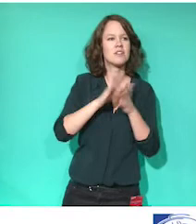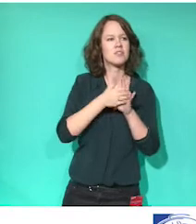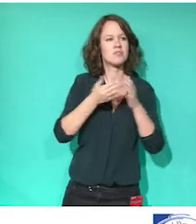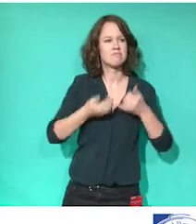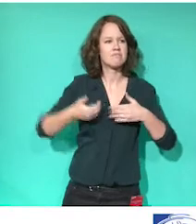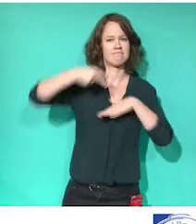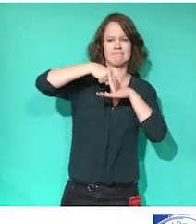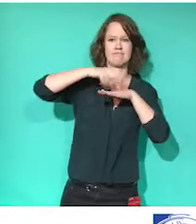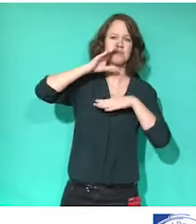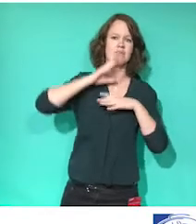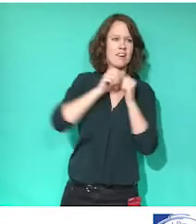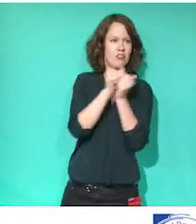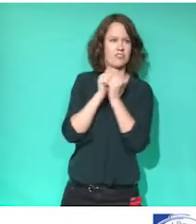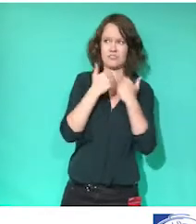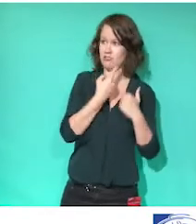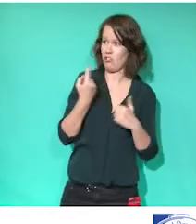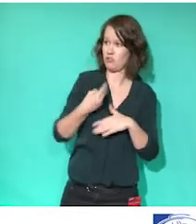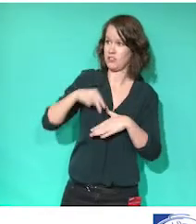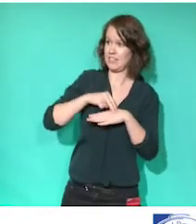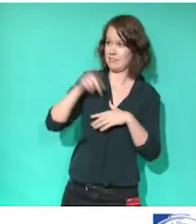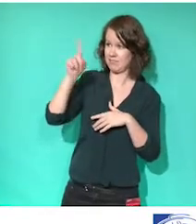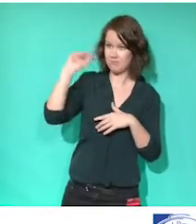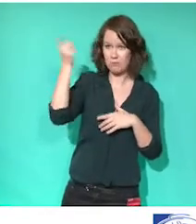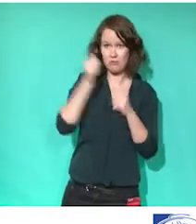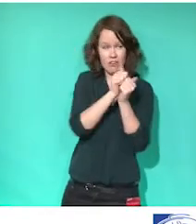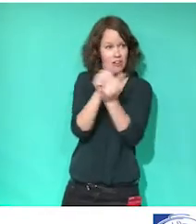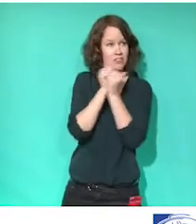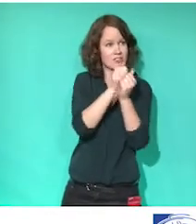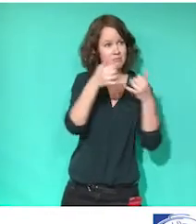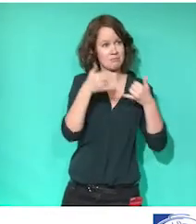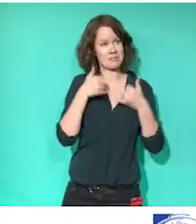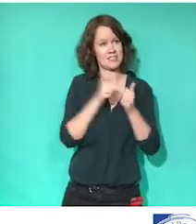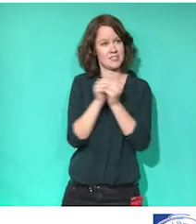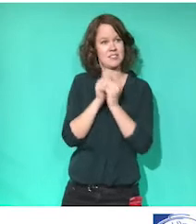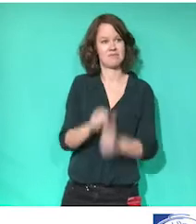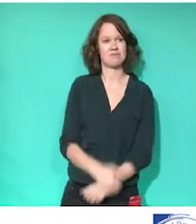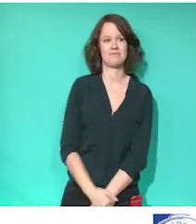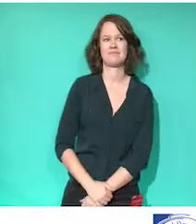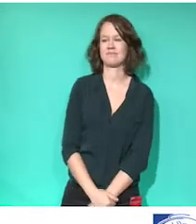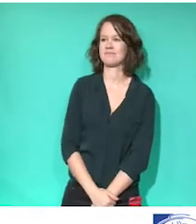plaît. C'est ensemble, même si je suis seule ici, c'est ensemble que nous recevons ce prix.